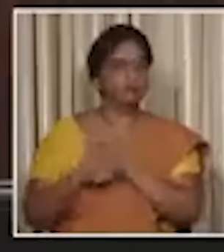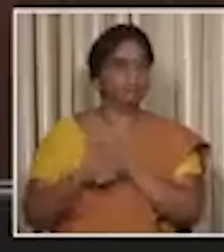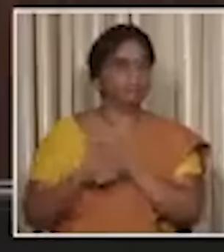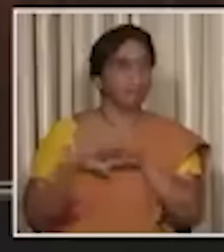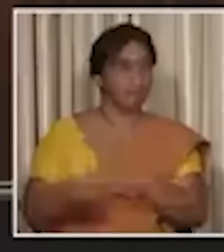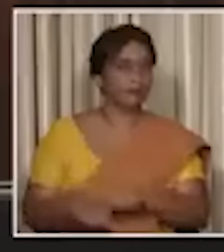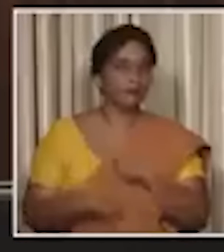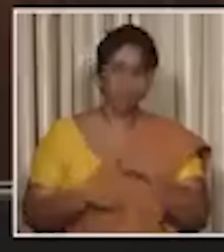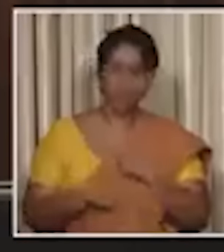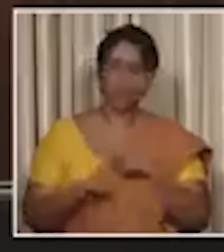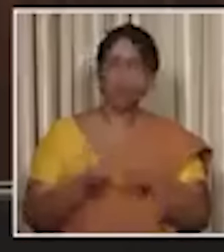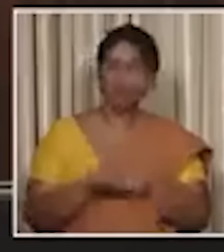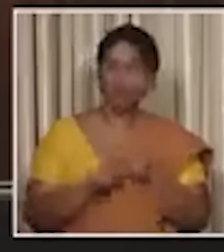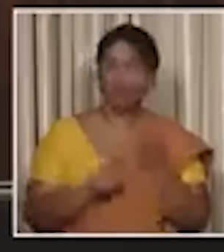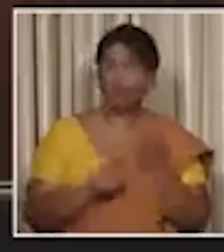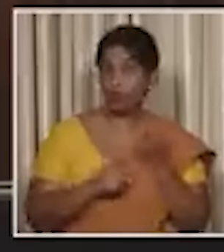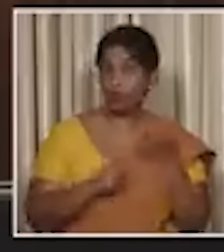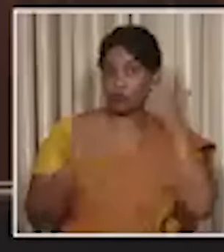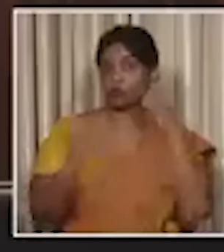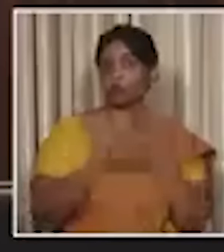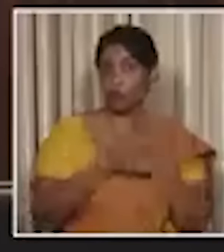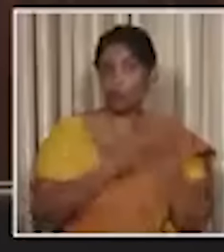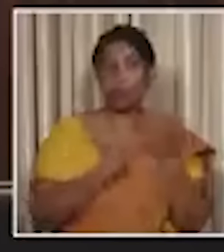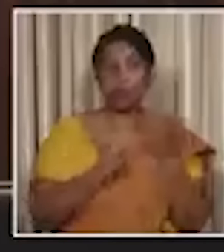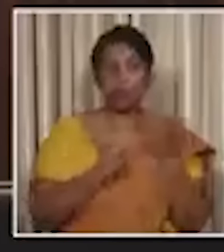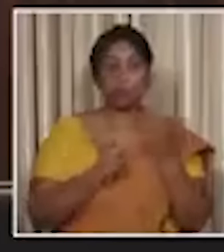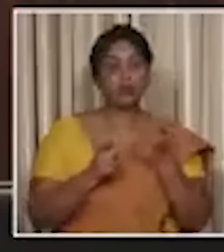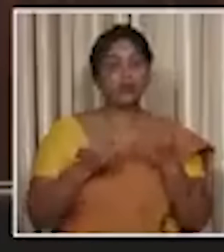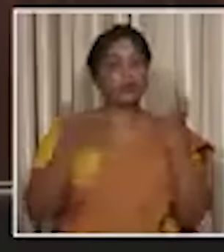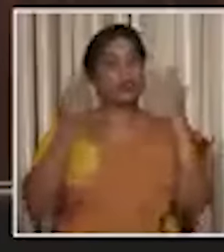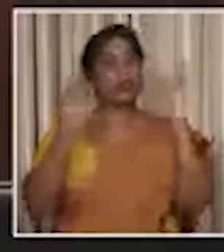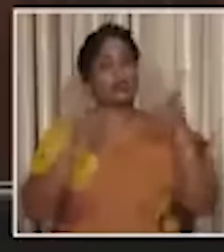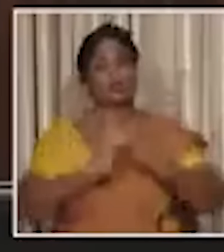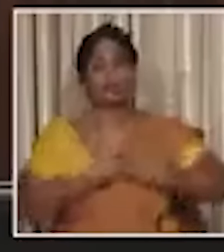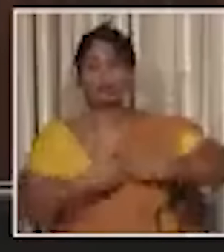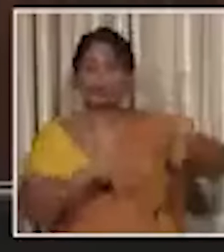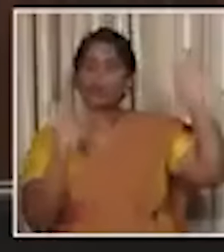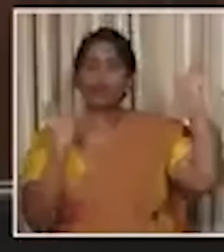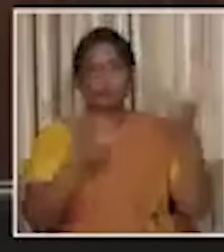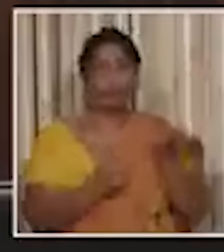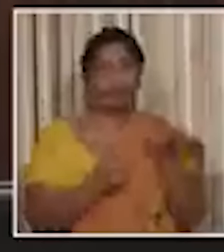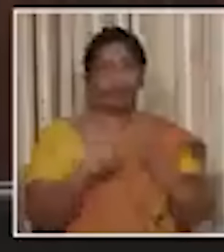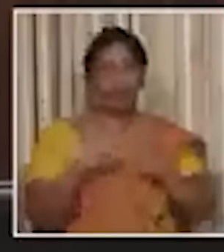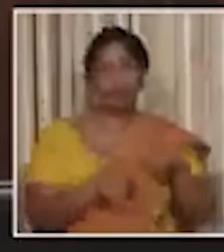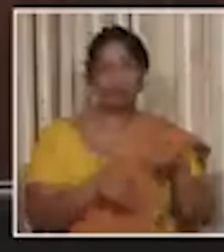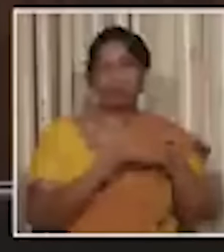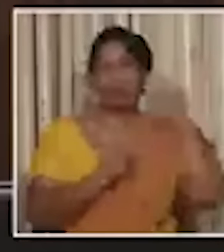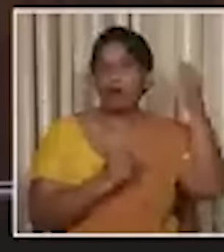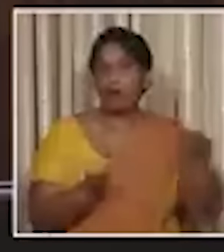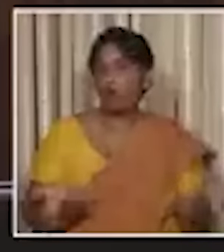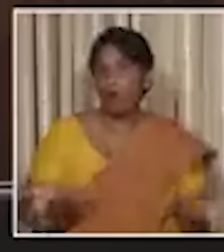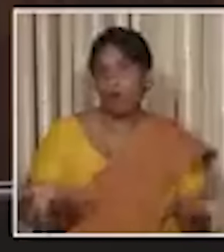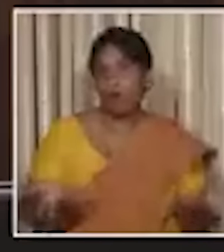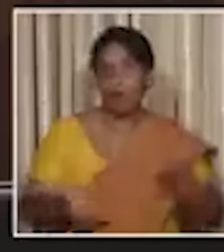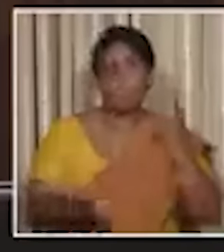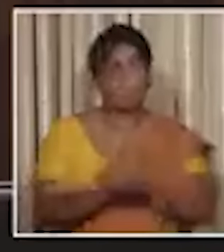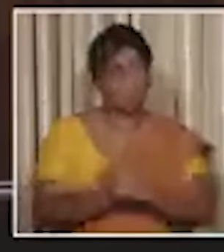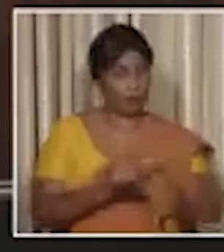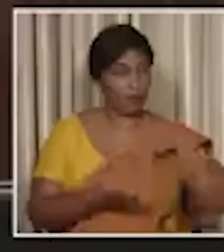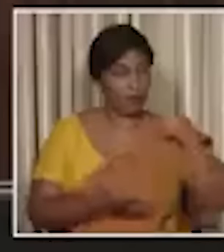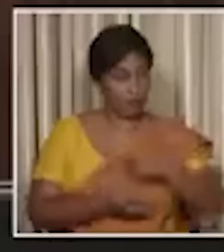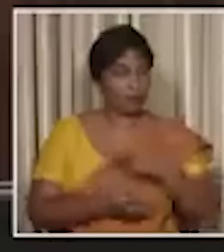தனிப்பட்ட முயற்சியாளர்களையும் அந்த துறையில் இணைத்துக் கொண்டு மேம்படுத்துவதற்கு நாங்கள் எதிர்பார்க்கின்றோம். இது எமது பொருளாதாரத்தின் ஒரு திருப்பு முனையாக அமையும் என்று